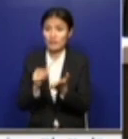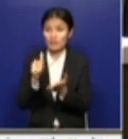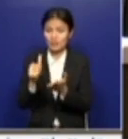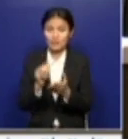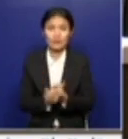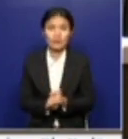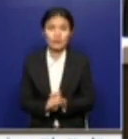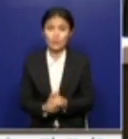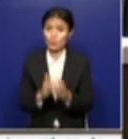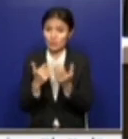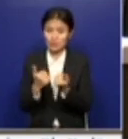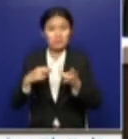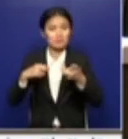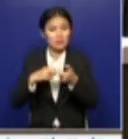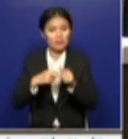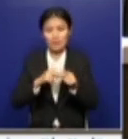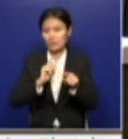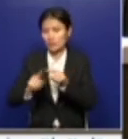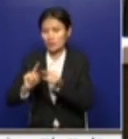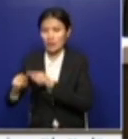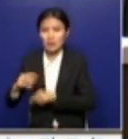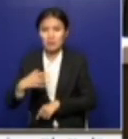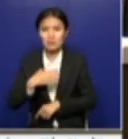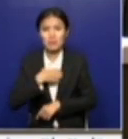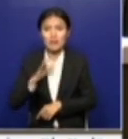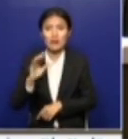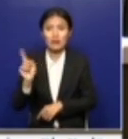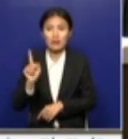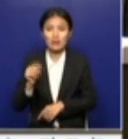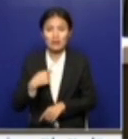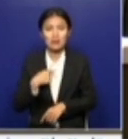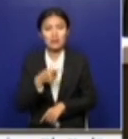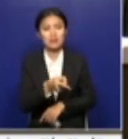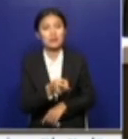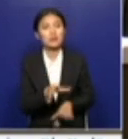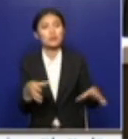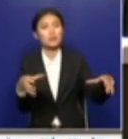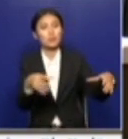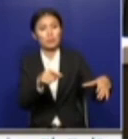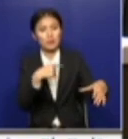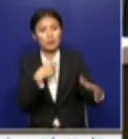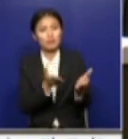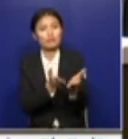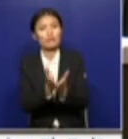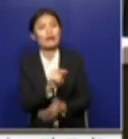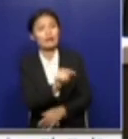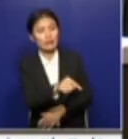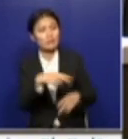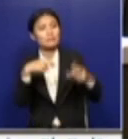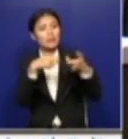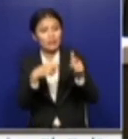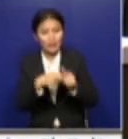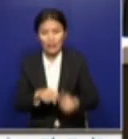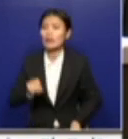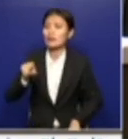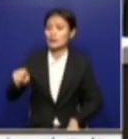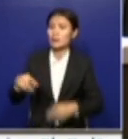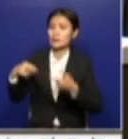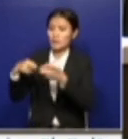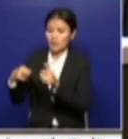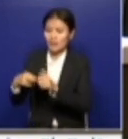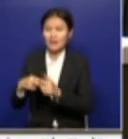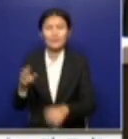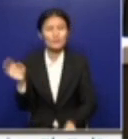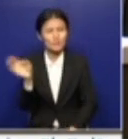ขึ้นไม่อยากให้ทุกฝ่ายมองไปอีกฝ่ายเป็นปัญหาทุกฝ่ายทุกคนต้องบอกว่านี่คือปัญหา